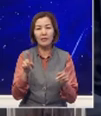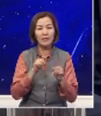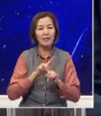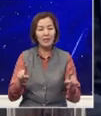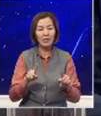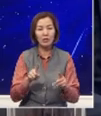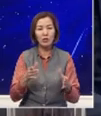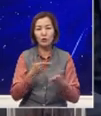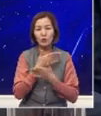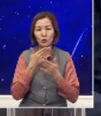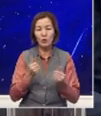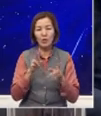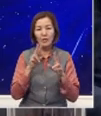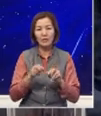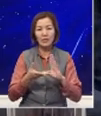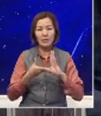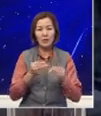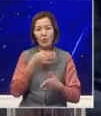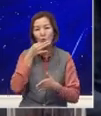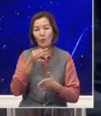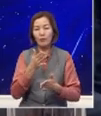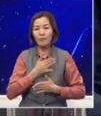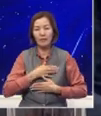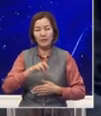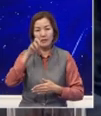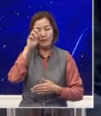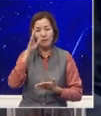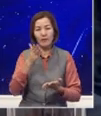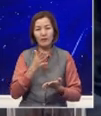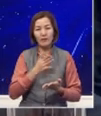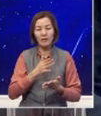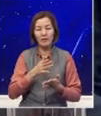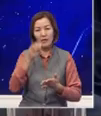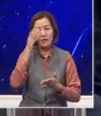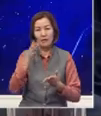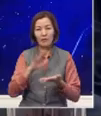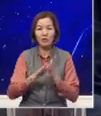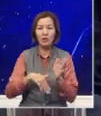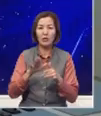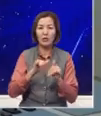жоқ. Ондағы зерттеулер мен тәжірибелер біздің елдің ғылыми әлеуетін арттыра түседі.